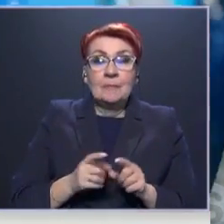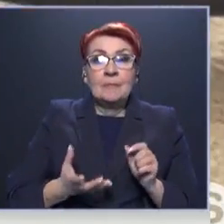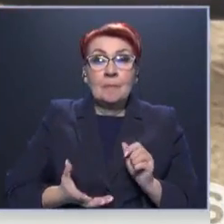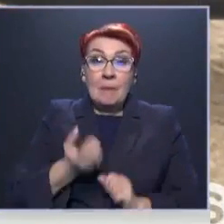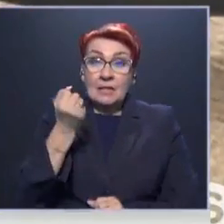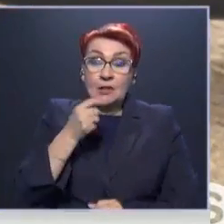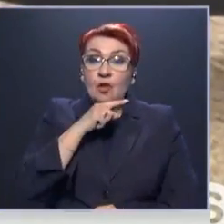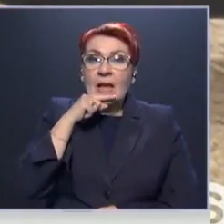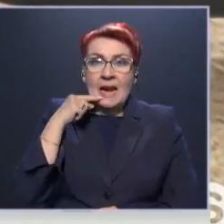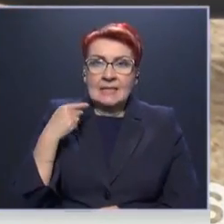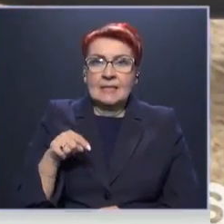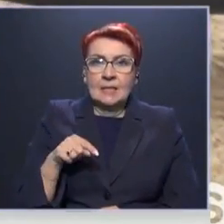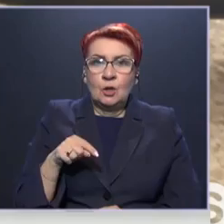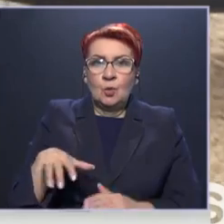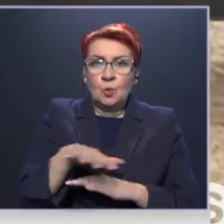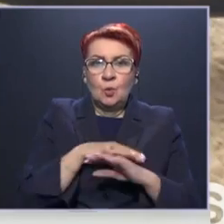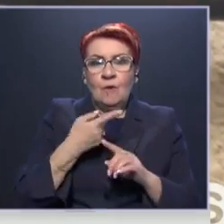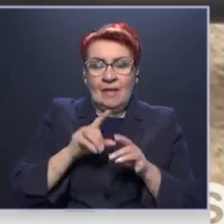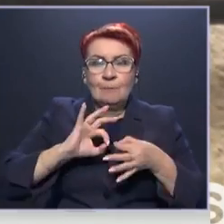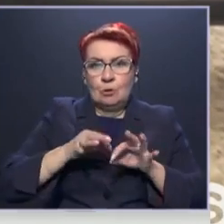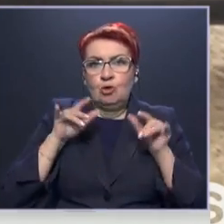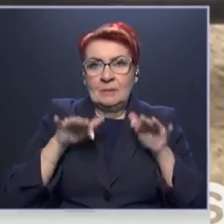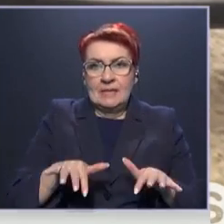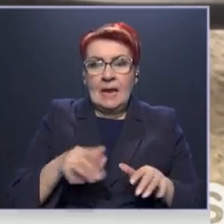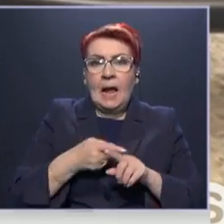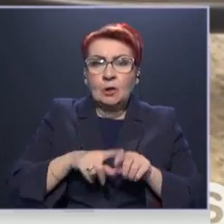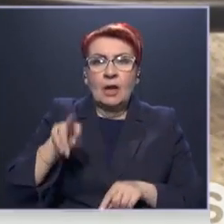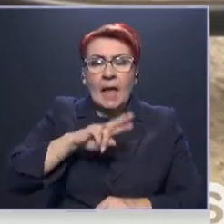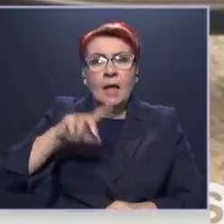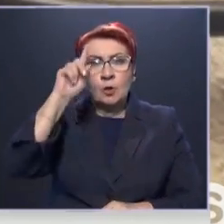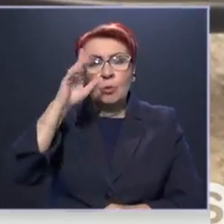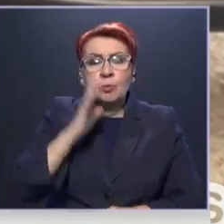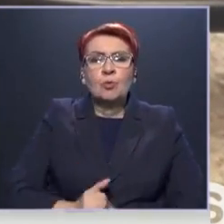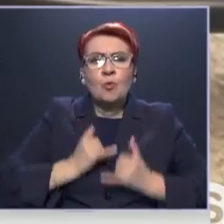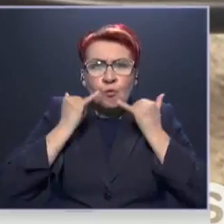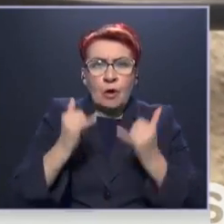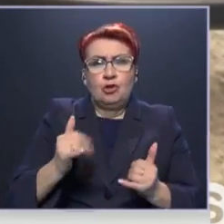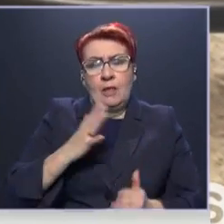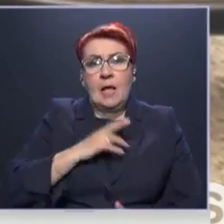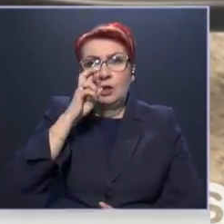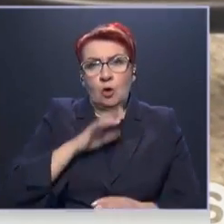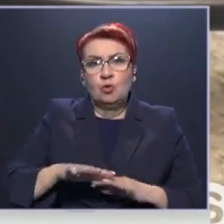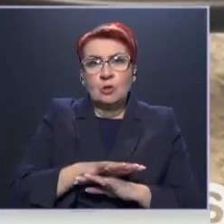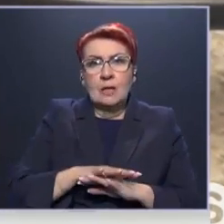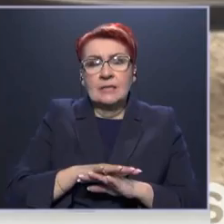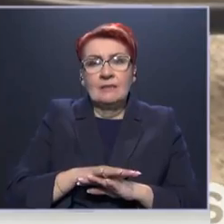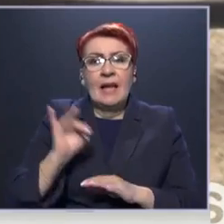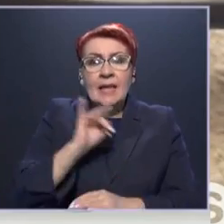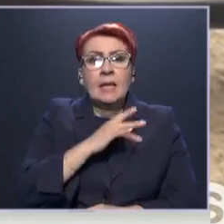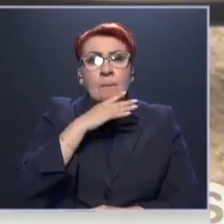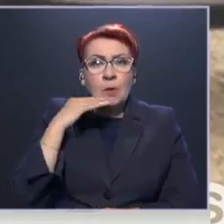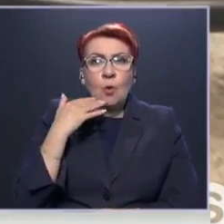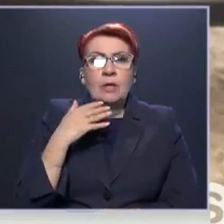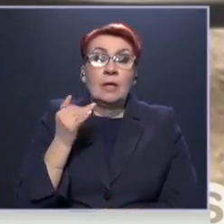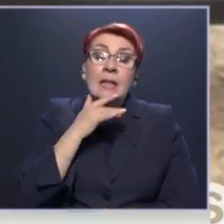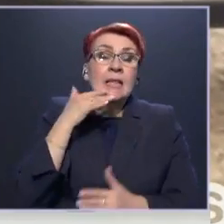поддерживают Россию в этом сложном деле, которые, я думаю, будут уважать наше государство. И многие, ну или